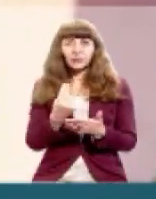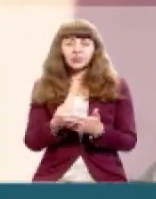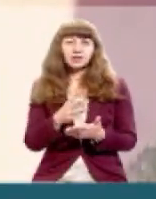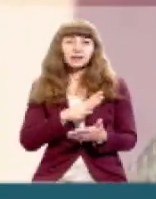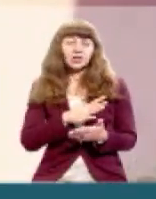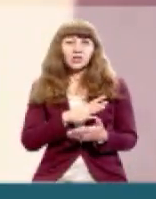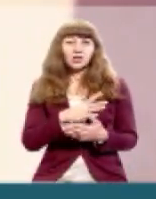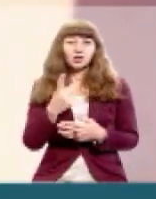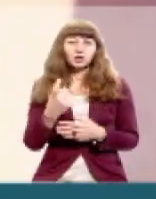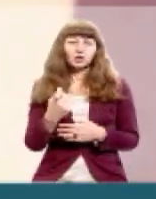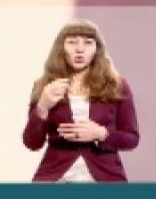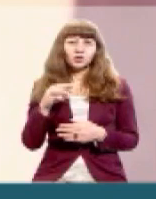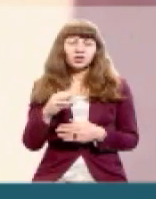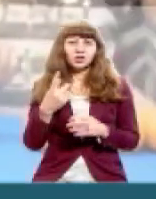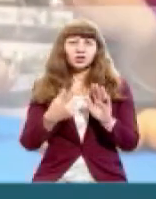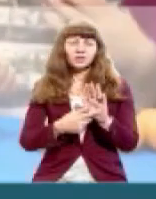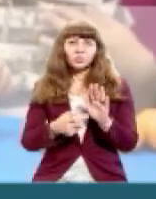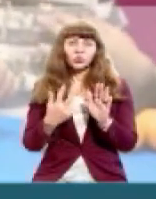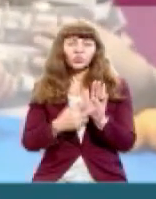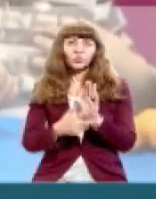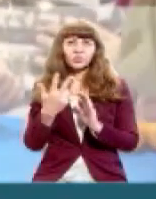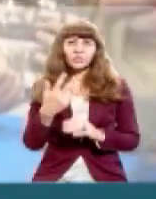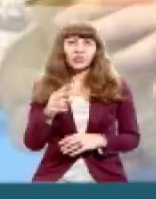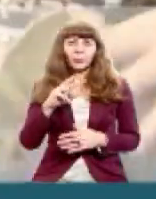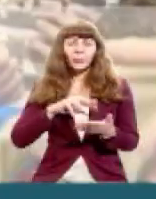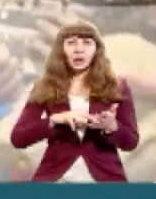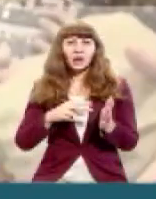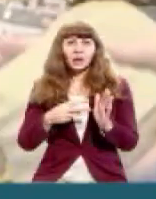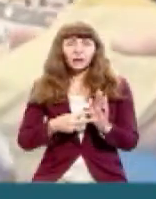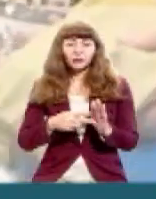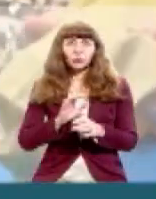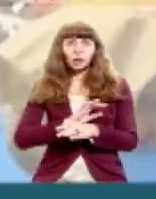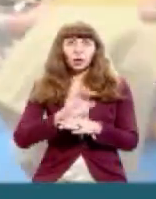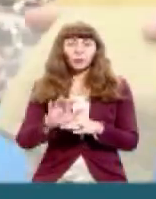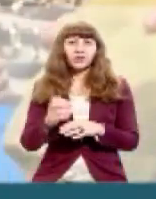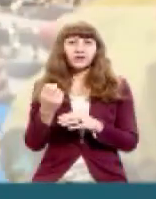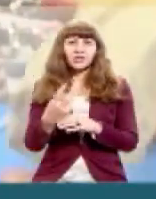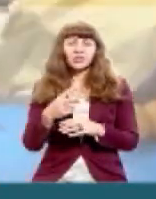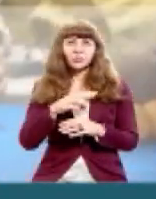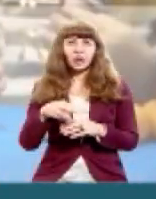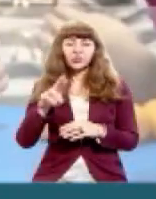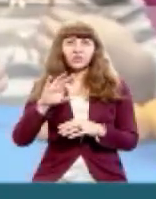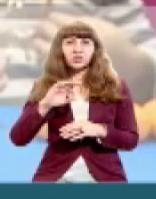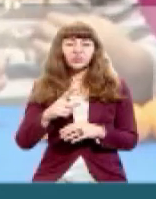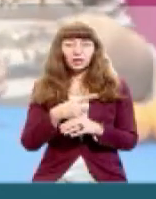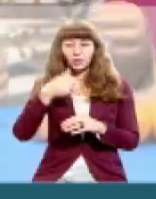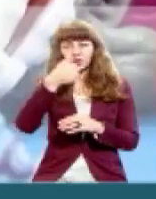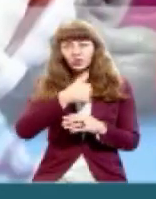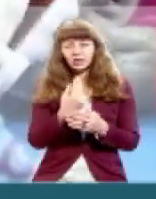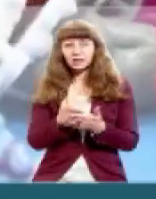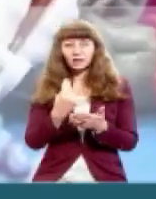өзінде 1783 бизнес жоба қаржыландырылып, 12,16 миллиард теңге бағытталған. Ал биыл бұл